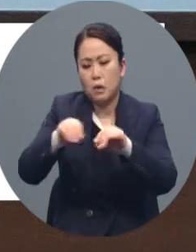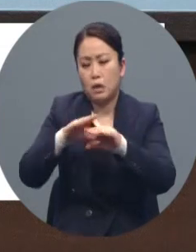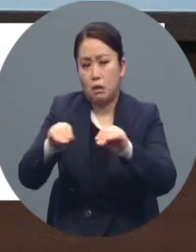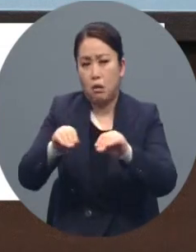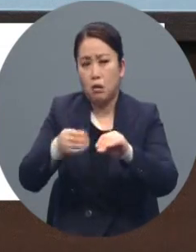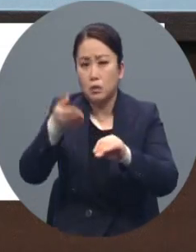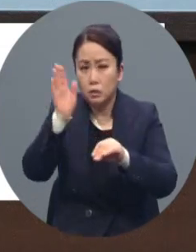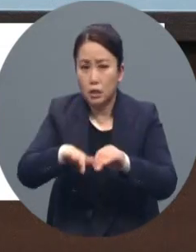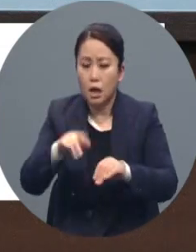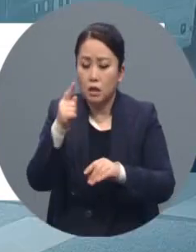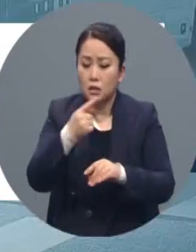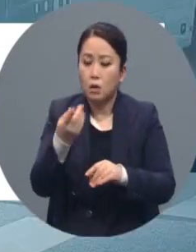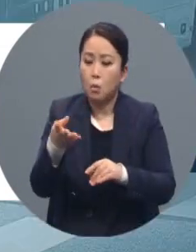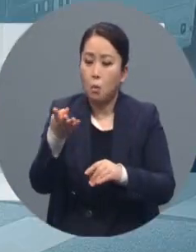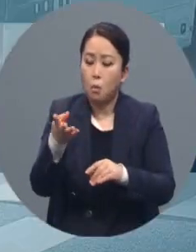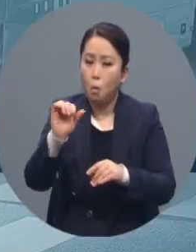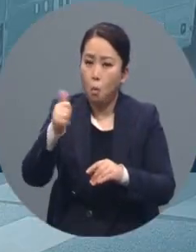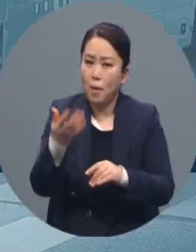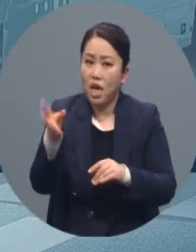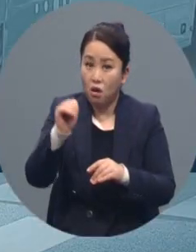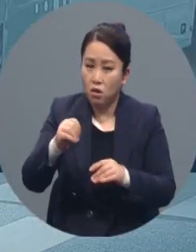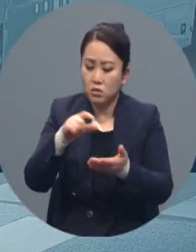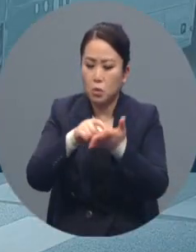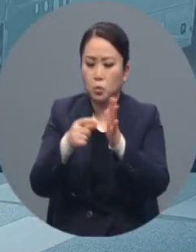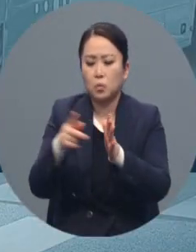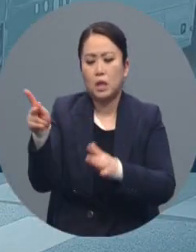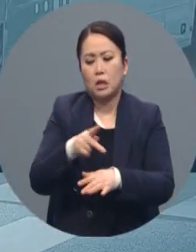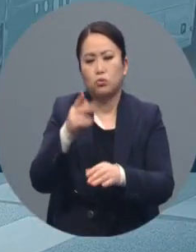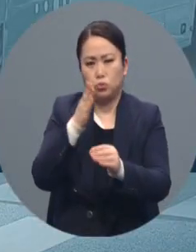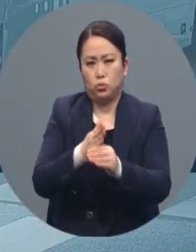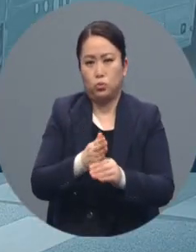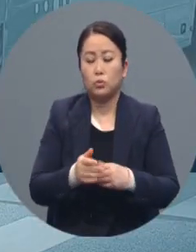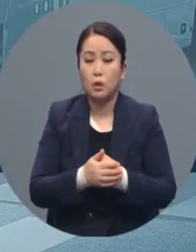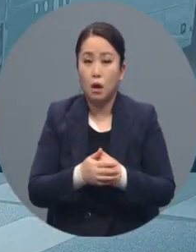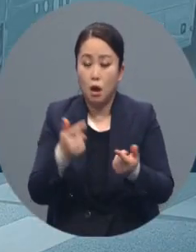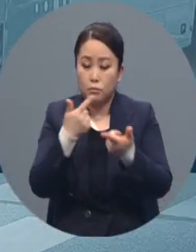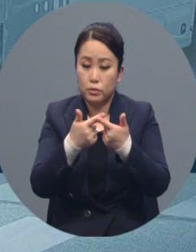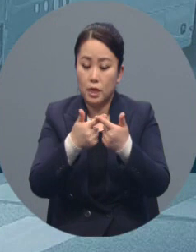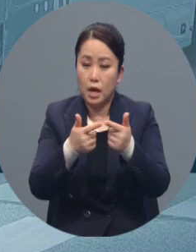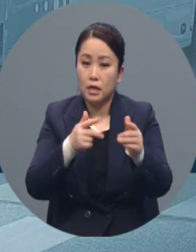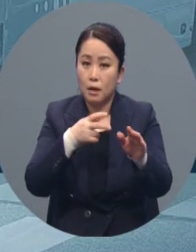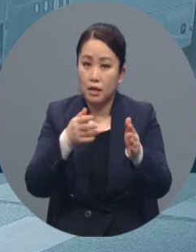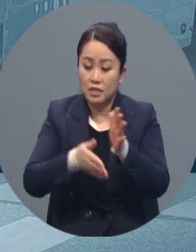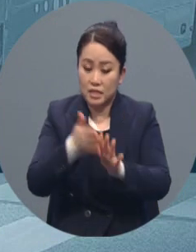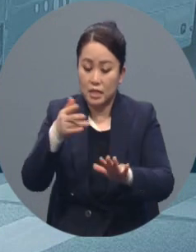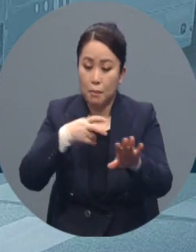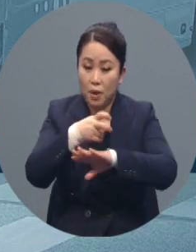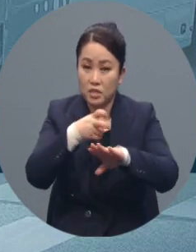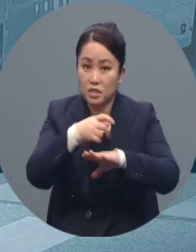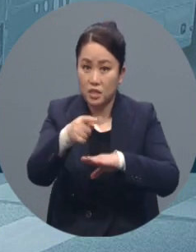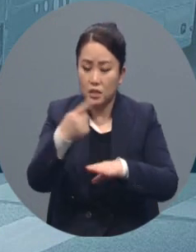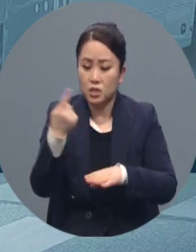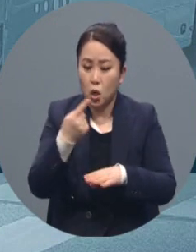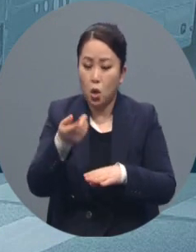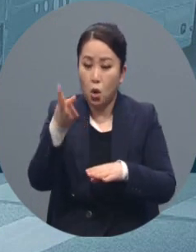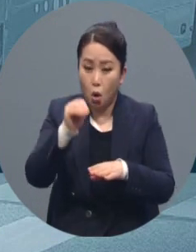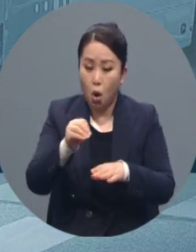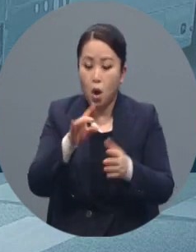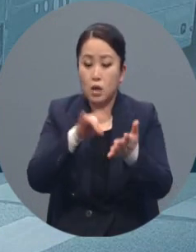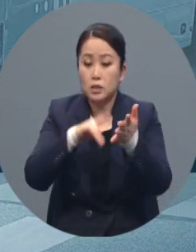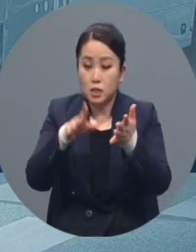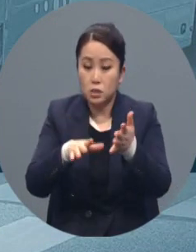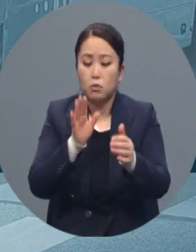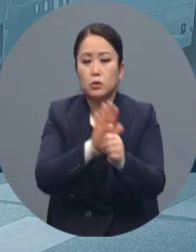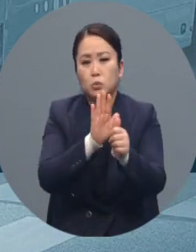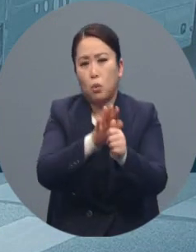정도 저희가 지금 대출을 해서. 부산시는 매년 시내버스 업체들에 1,000억 원대 재정지원금을 지급합니다.